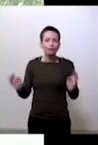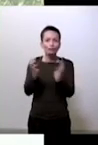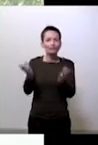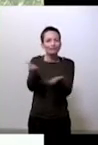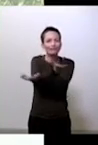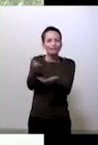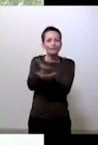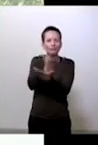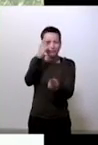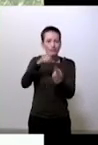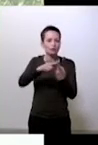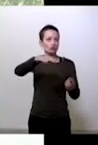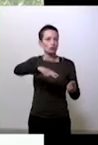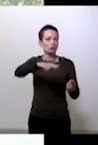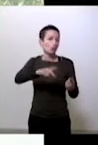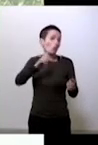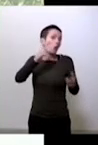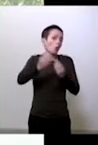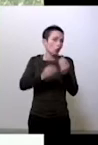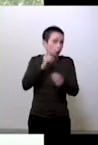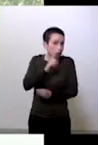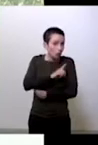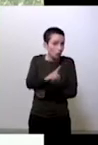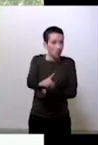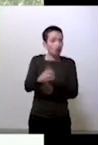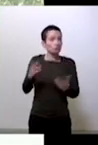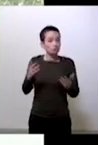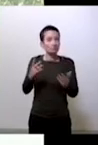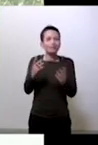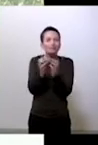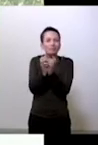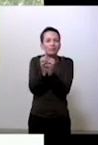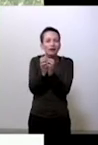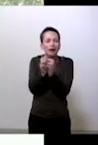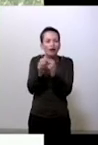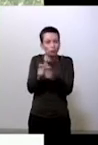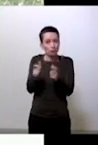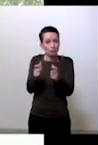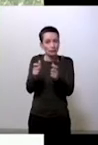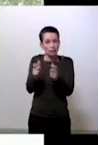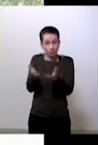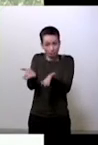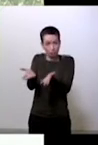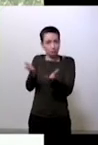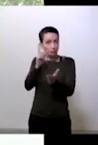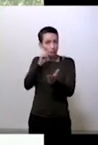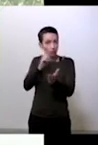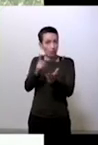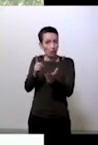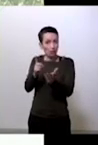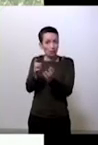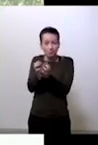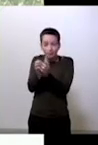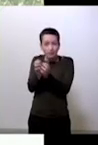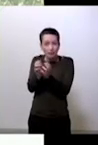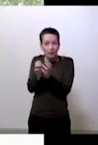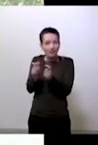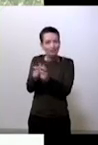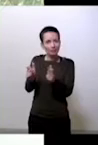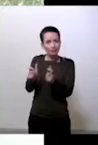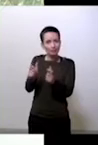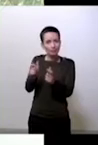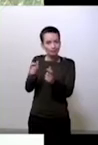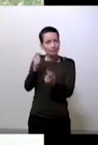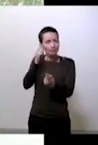le logement, ou bien, pourquoi pas, d'aller travailler sur une pépinière d'entreprise qui pourrait s'intéresser à ces questions plus